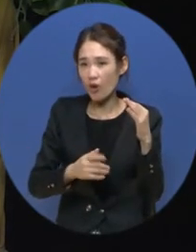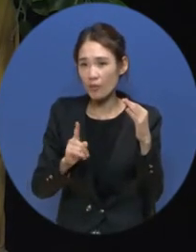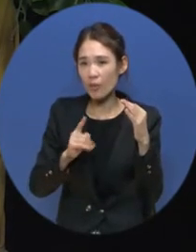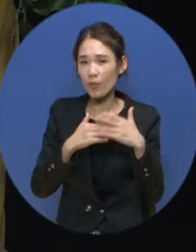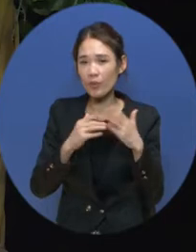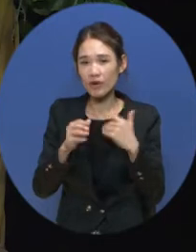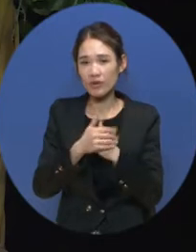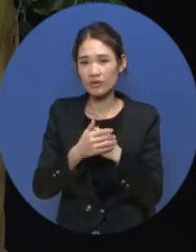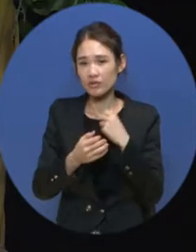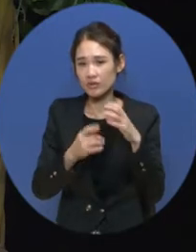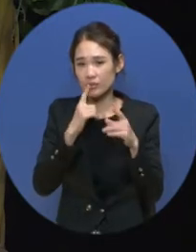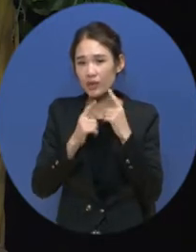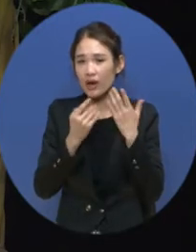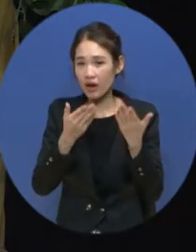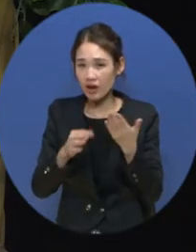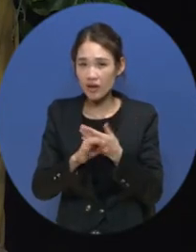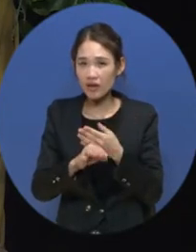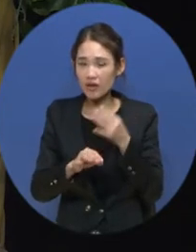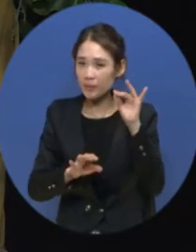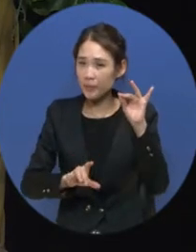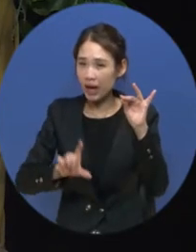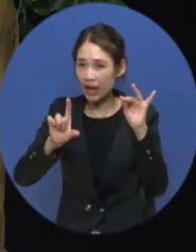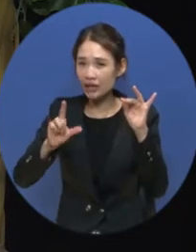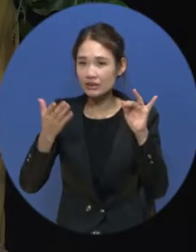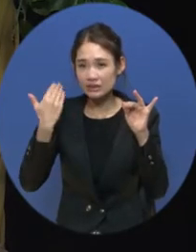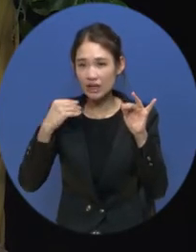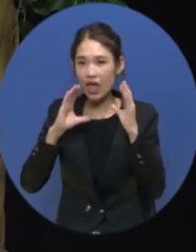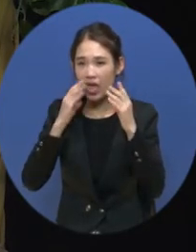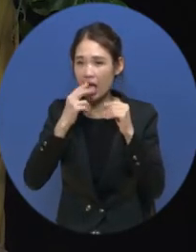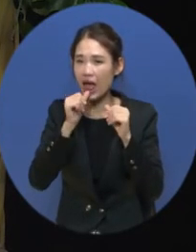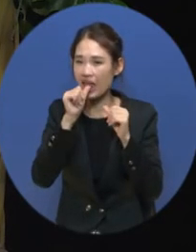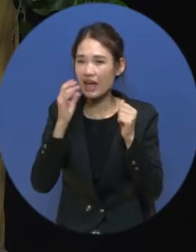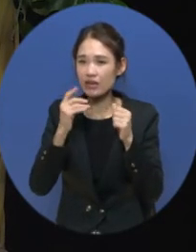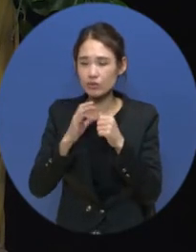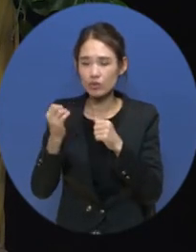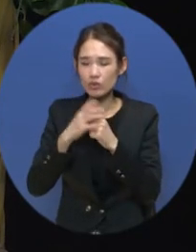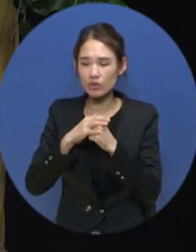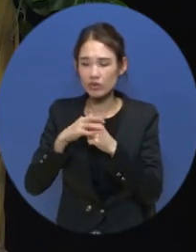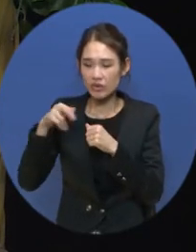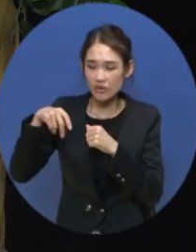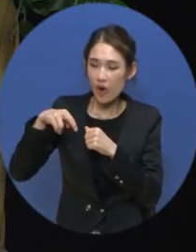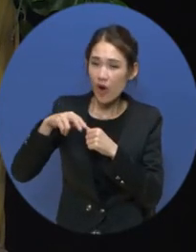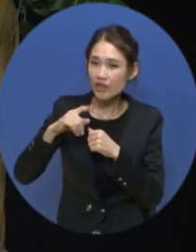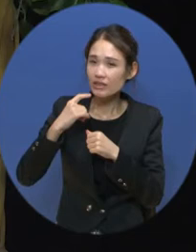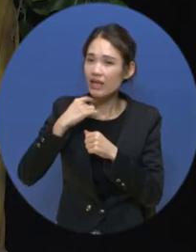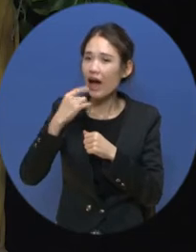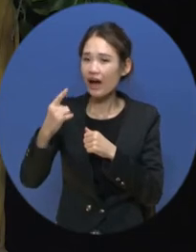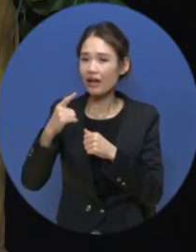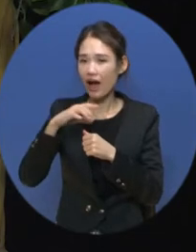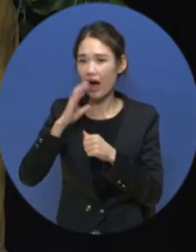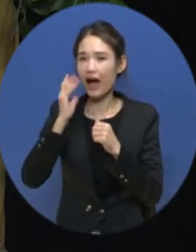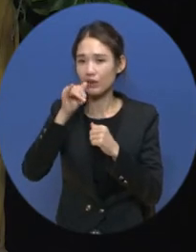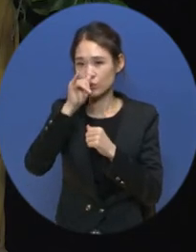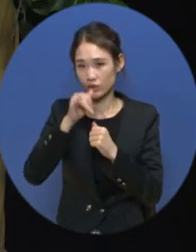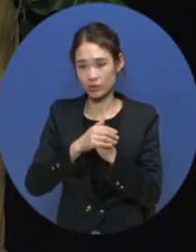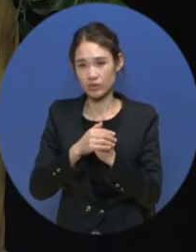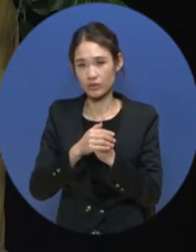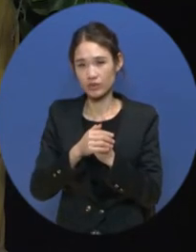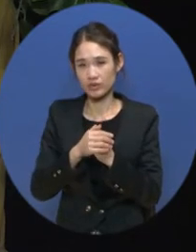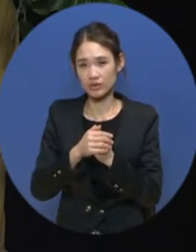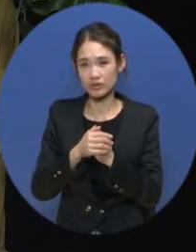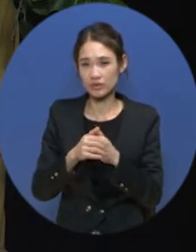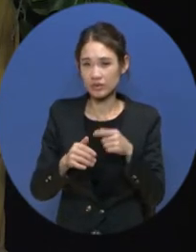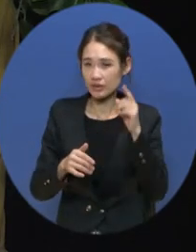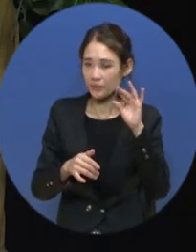아까 말씀드렸던 100일 지난 아이도 있고 돌쟁이 걸어 다니는 아이들도 있고 그렇기 때문에 100일 된 아이들의 어떤